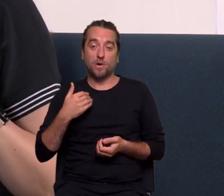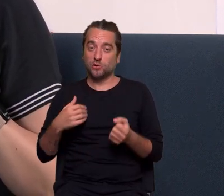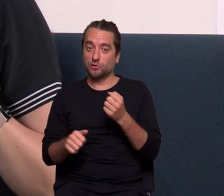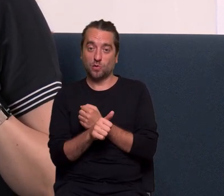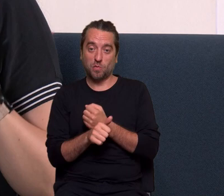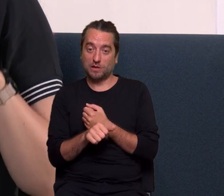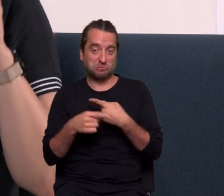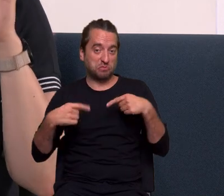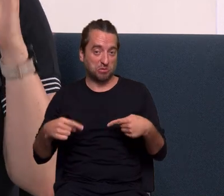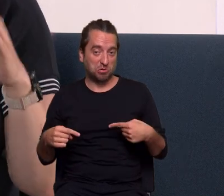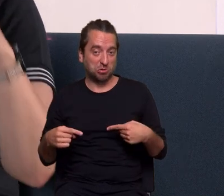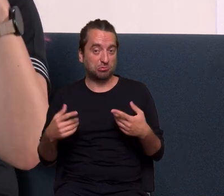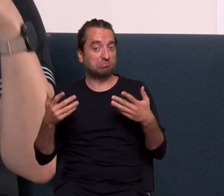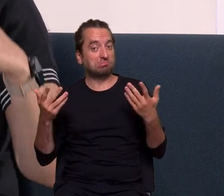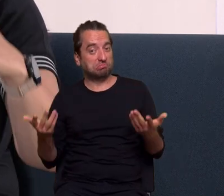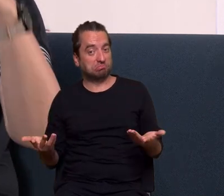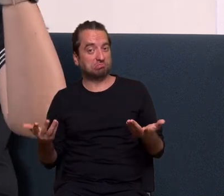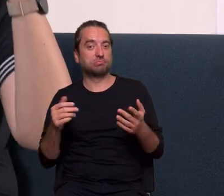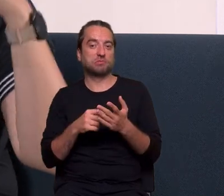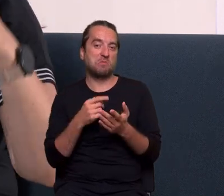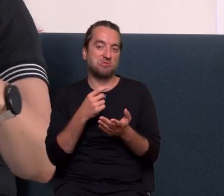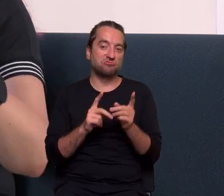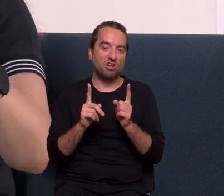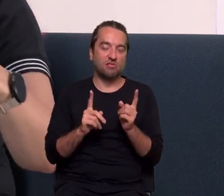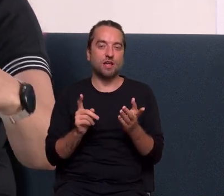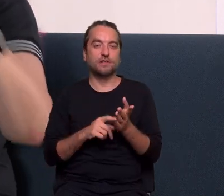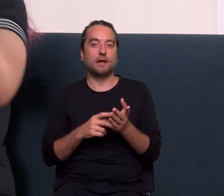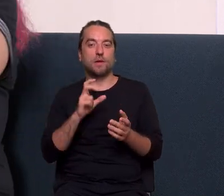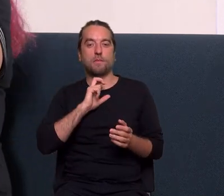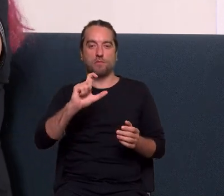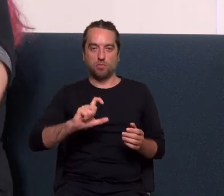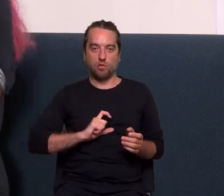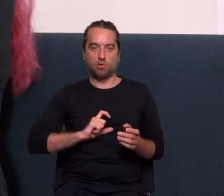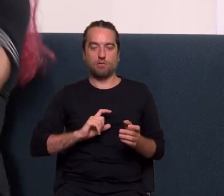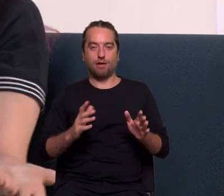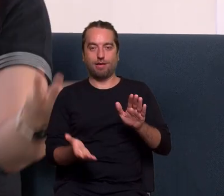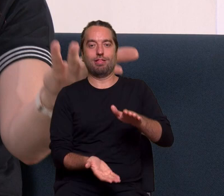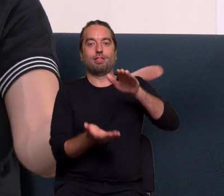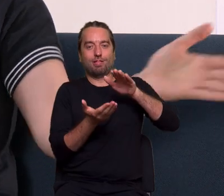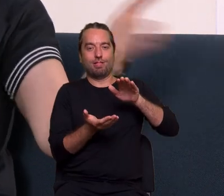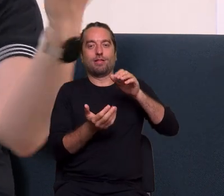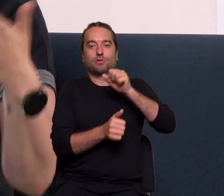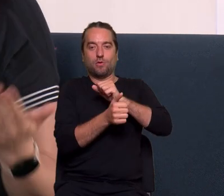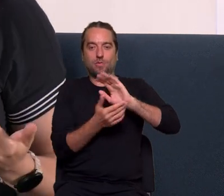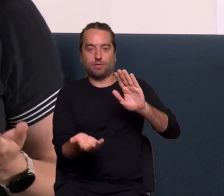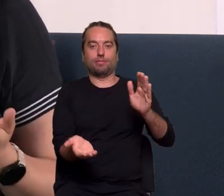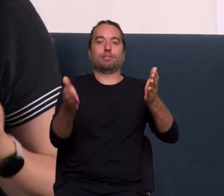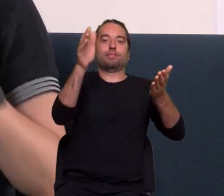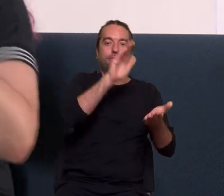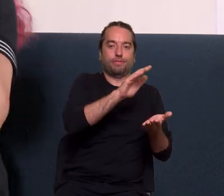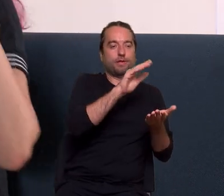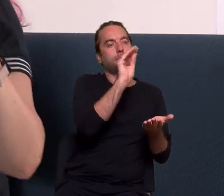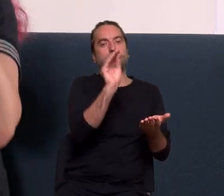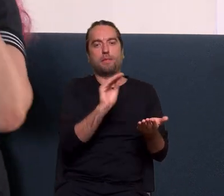rzadko. Wygląda to dosłownie tak, jakby ktoś wchodził do biura, brał stos dokumentów, odwracał go na drugą stronę i zużywał je na